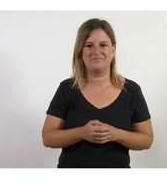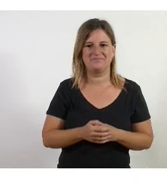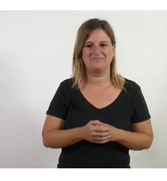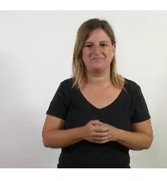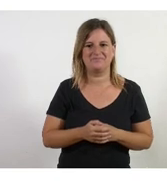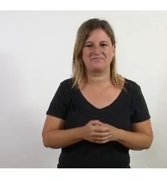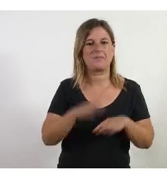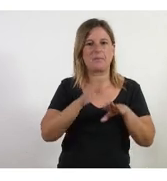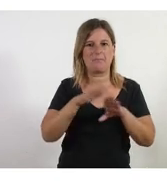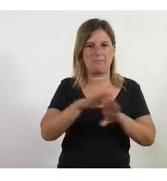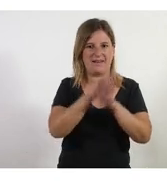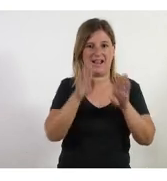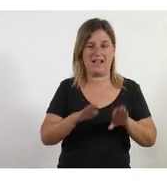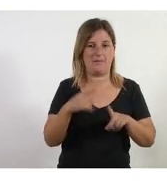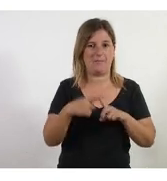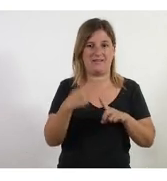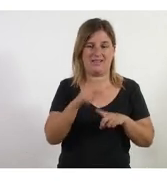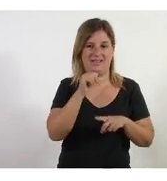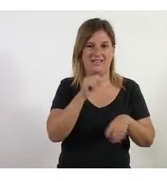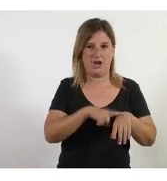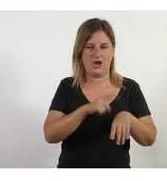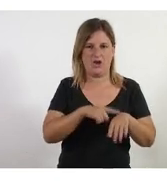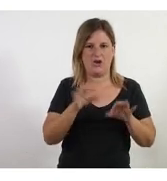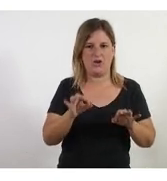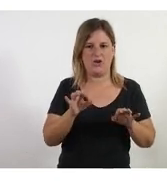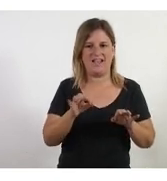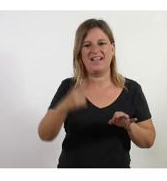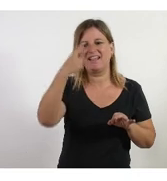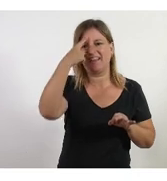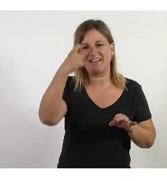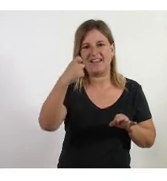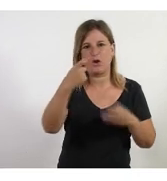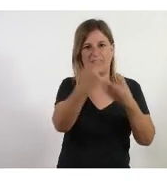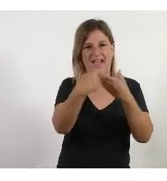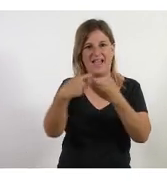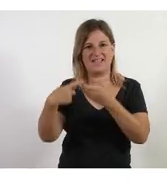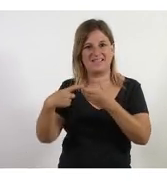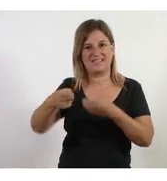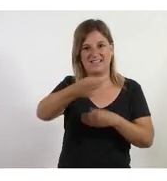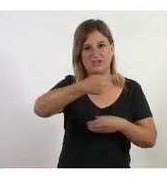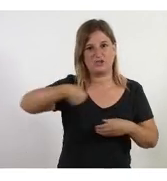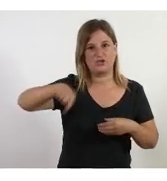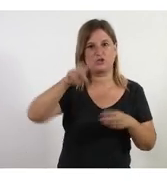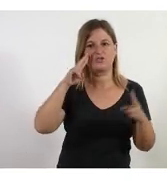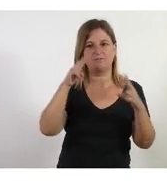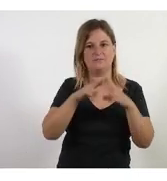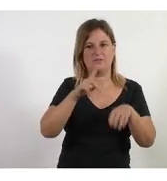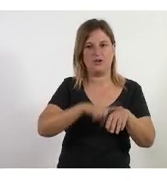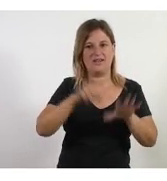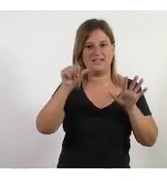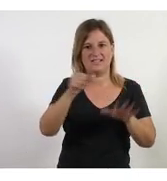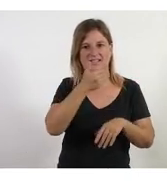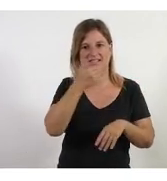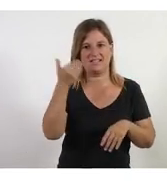Ja per finalitzar, perquè ja estem gairebé a l'hora, recordar-vos a tots els assistents del taller que avui ens veiem a les 6 de la tarda amb la